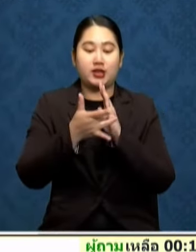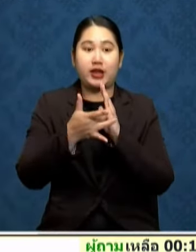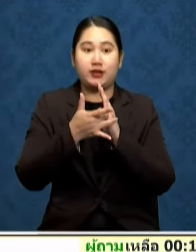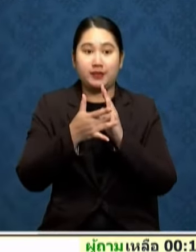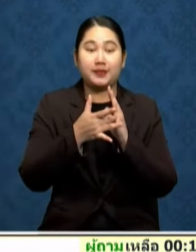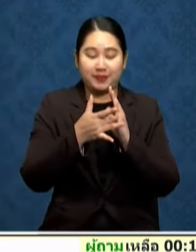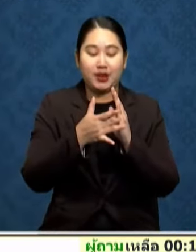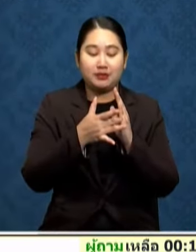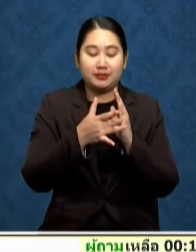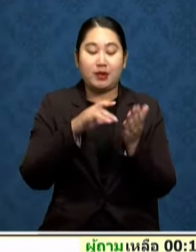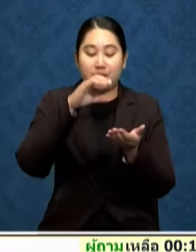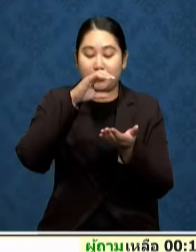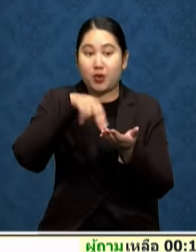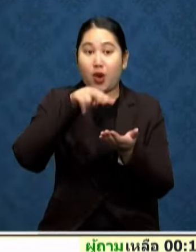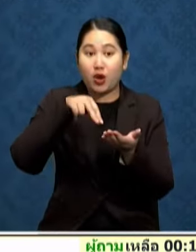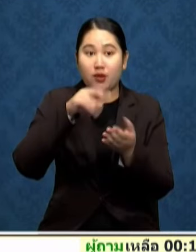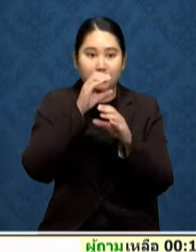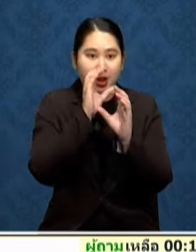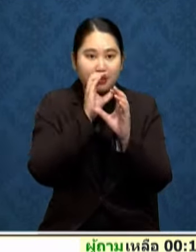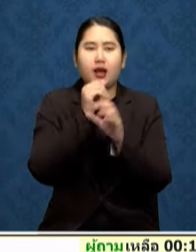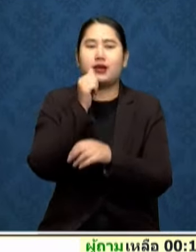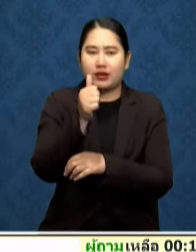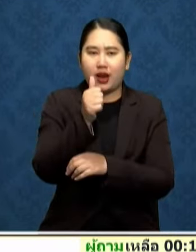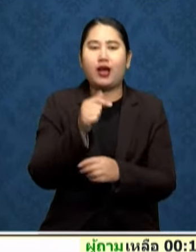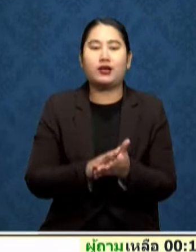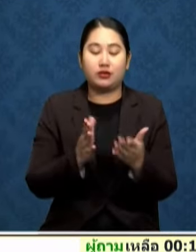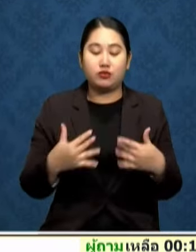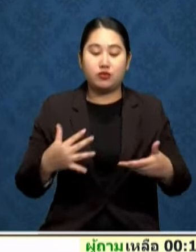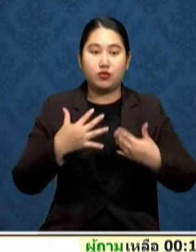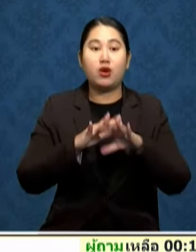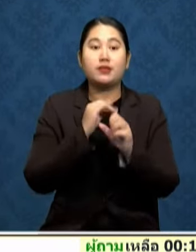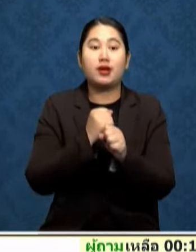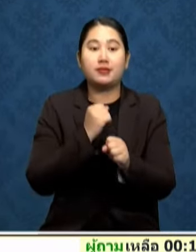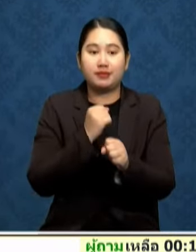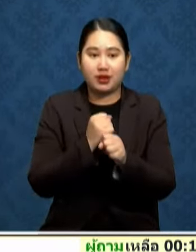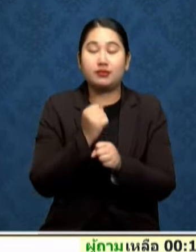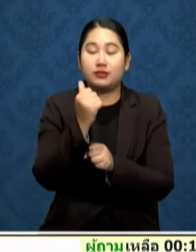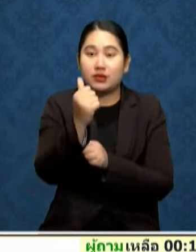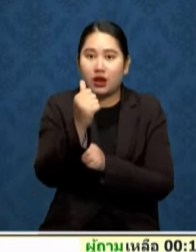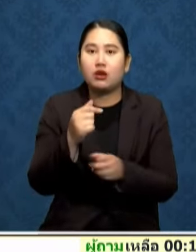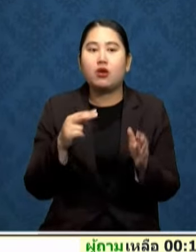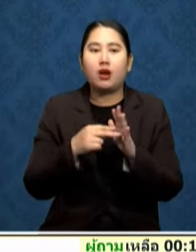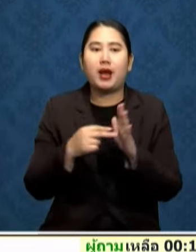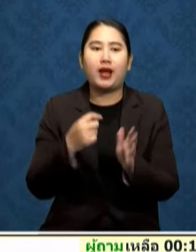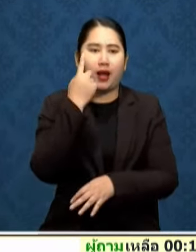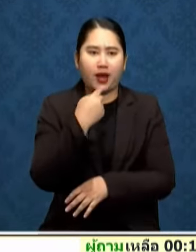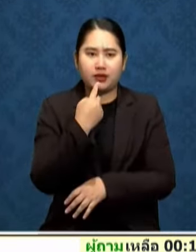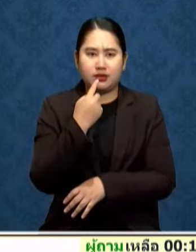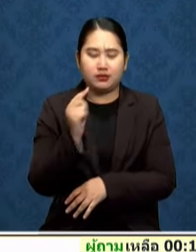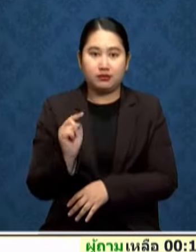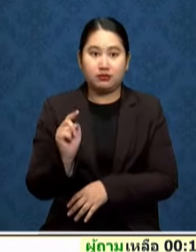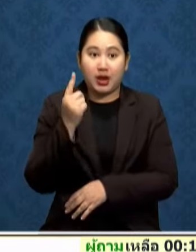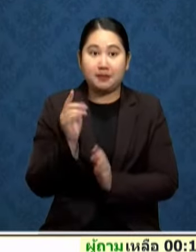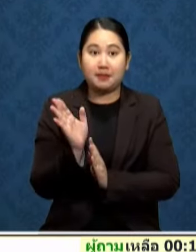ไปตรวจสอบ DNA ย้อนกลับได้นะครับเราก็จะสามารถร่วมกันทำงานร่วมกันเพื่อที่จะหาผู้ที่เป็นต้น